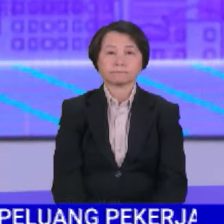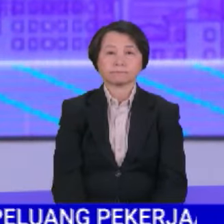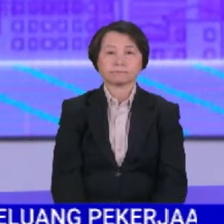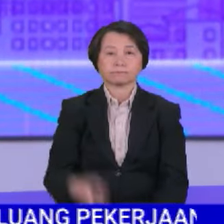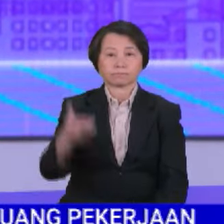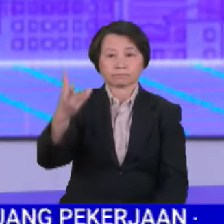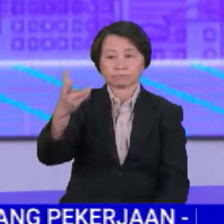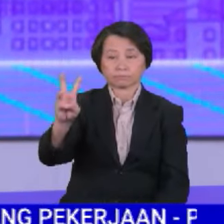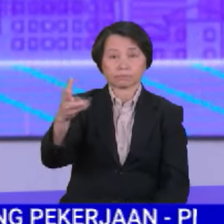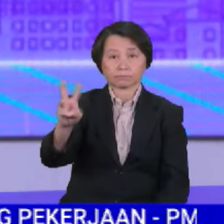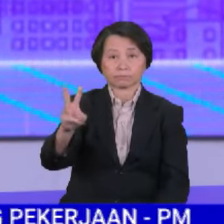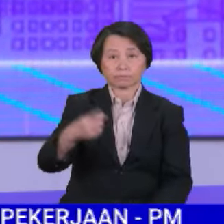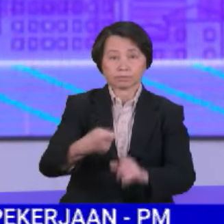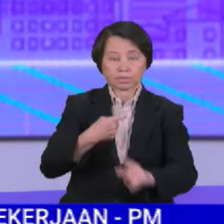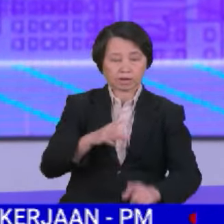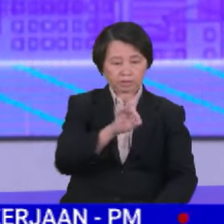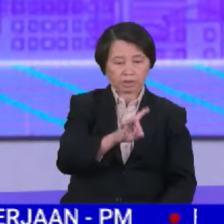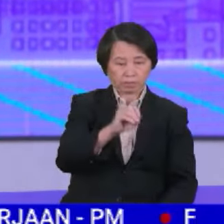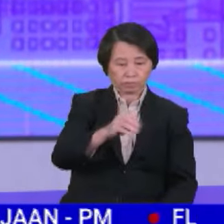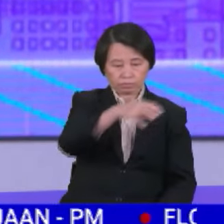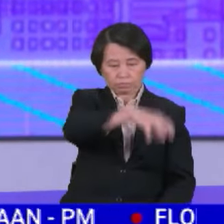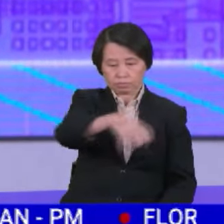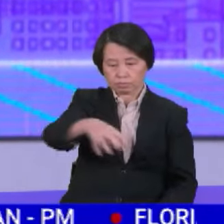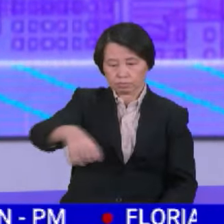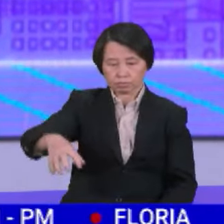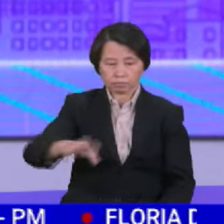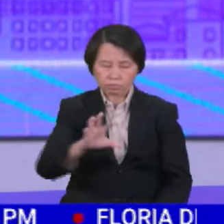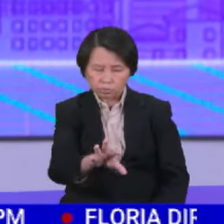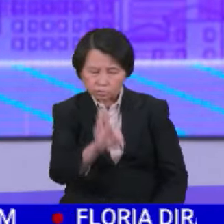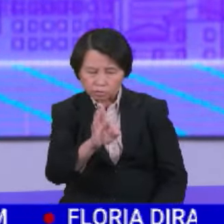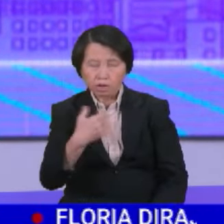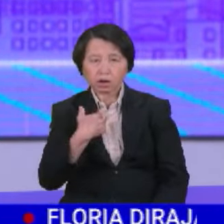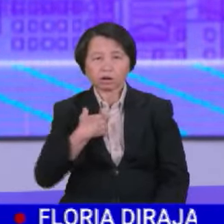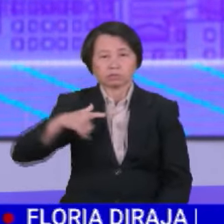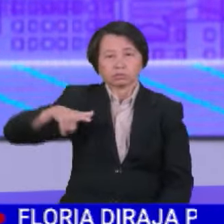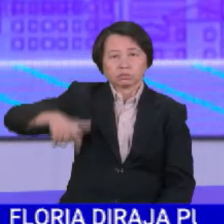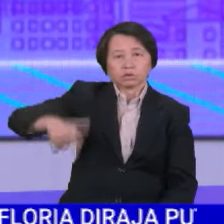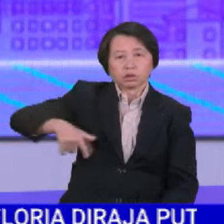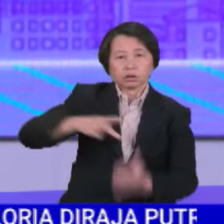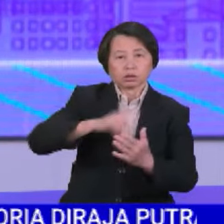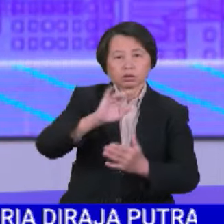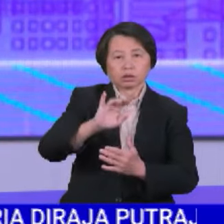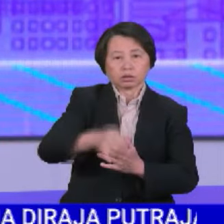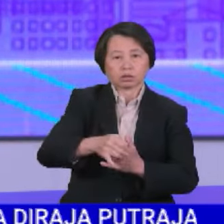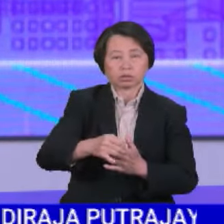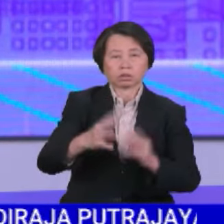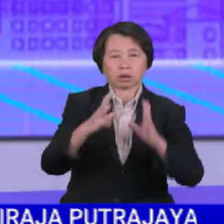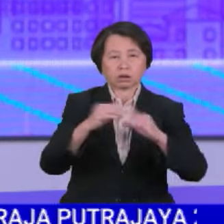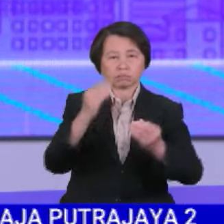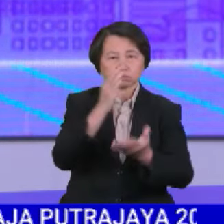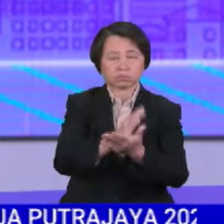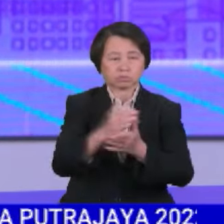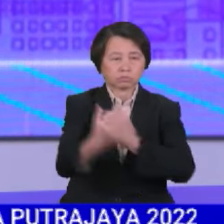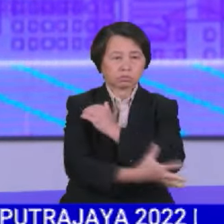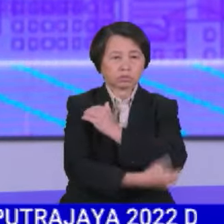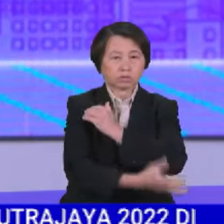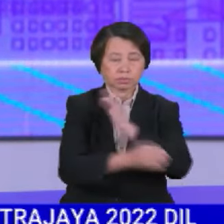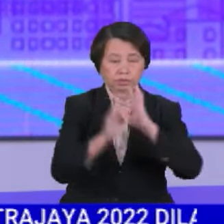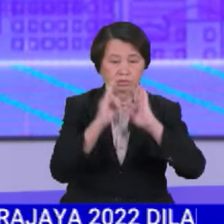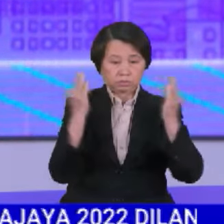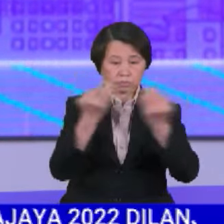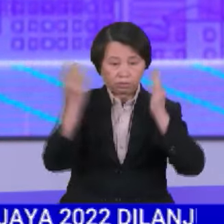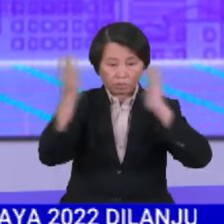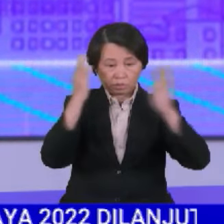2016 daripada 80 locality yang dikesan mengalami kelewatan Project pembasmian kemiskinan Tegar keluarga